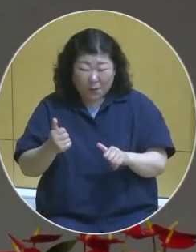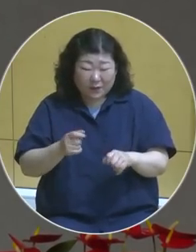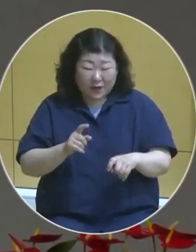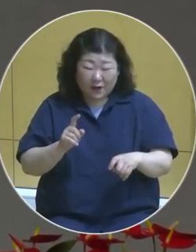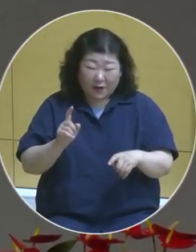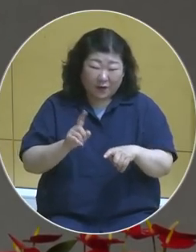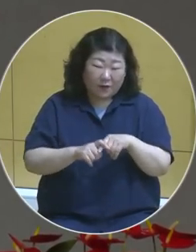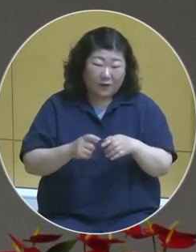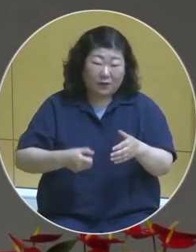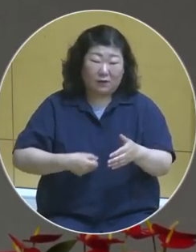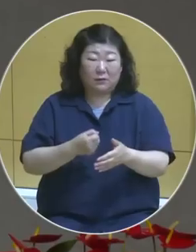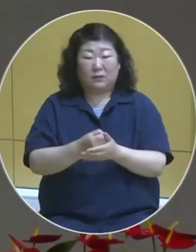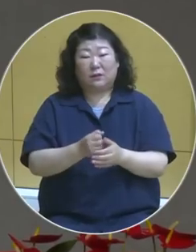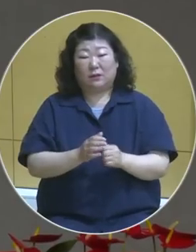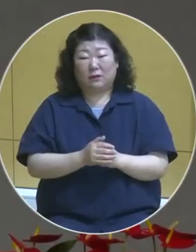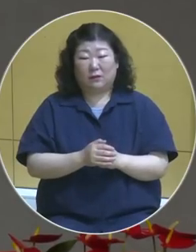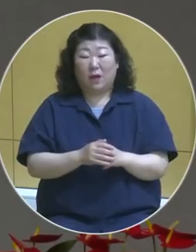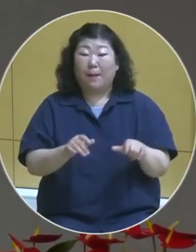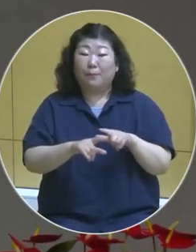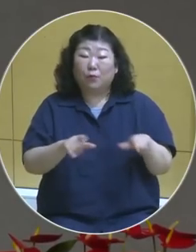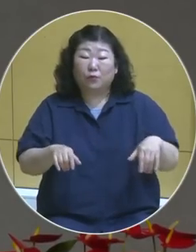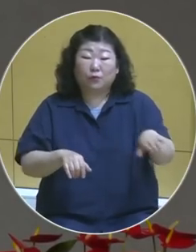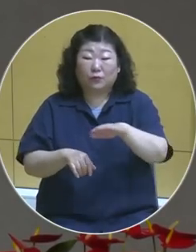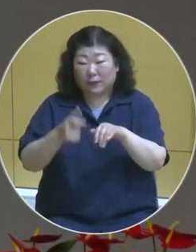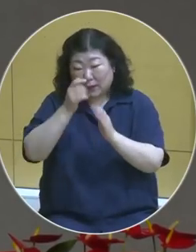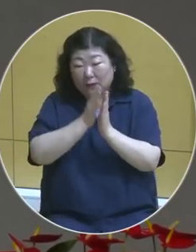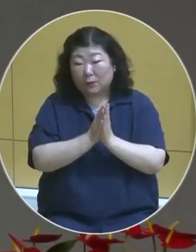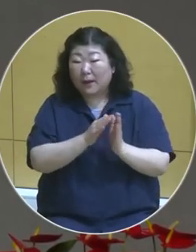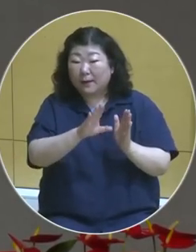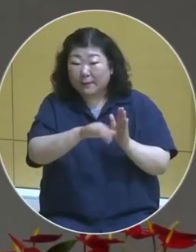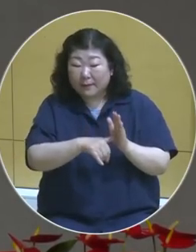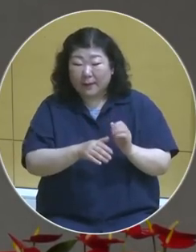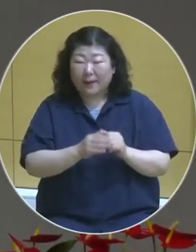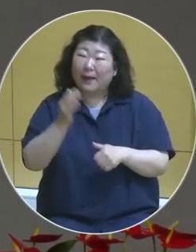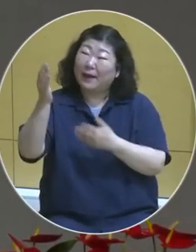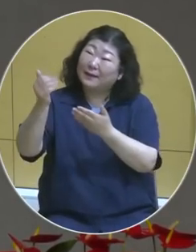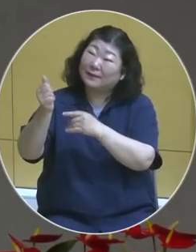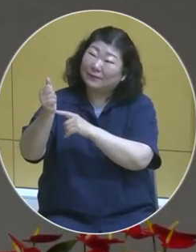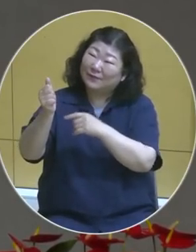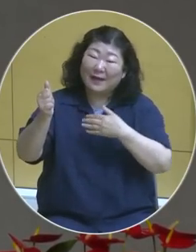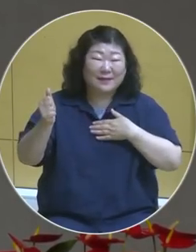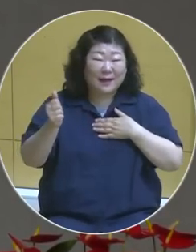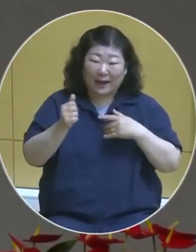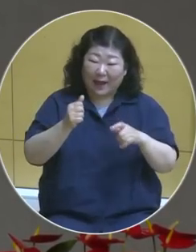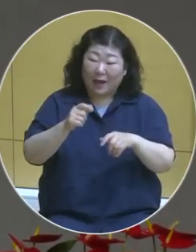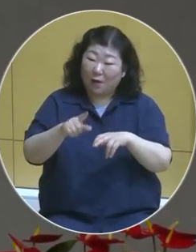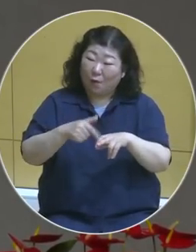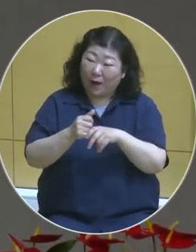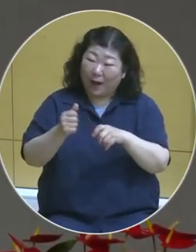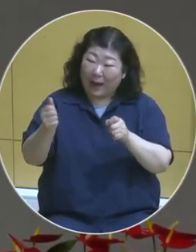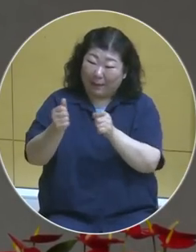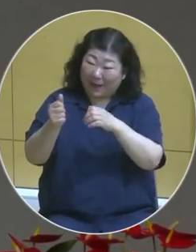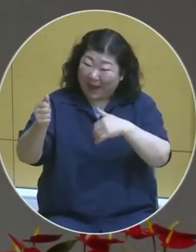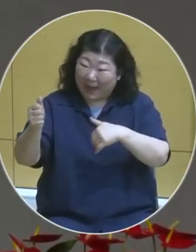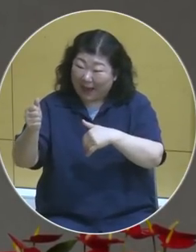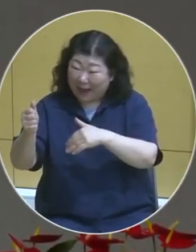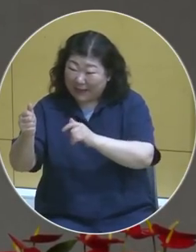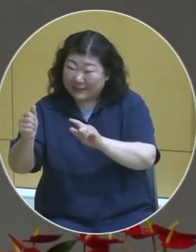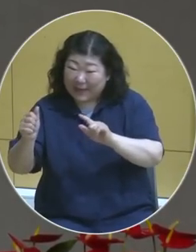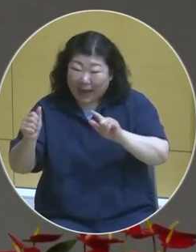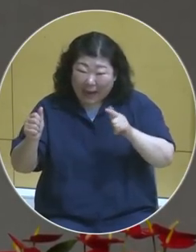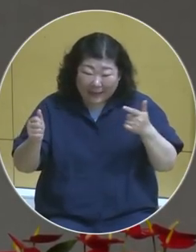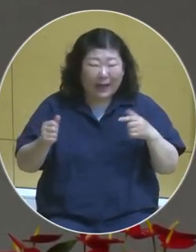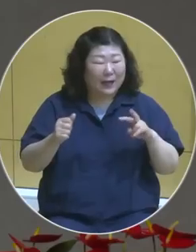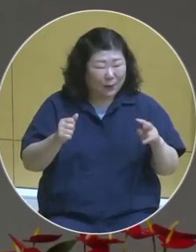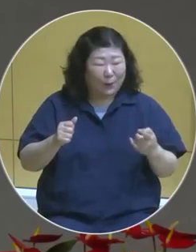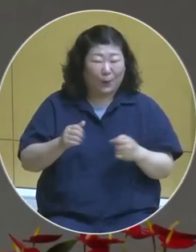이렇게 기도하잖아요. 보통 기도할 때 여러분 좀 지혜롭게 기도하면서 그렇게 기도하잖아요. 하나님, 내가 왕 앞에 나갈 필요 없이 왕의